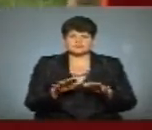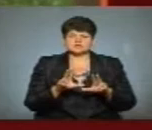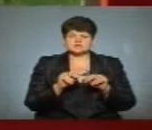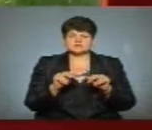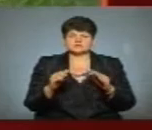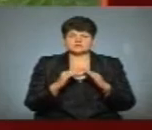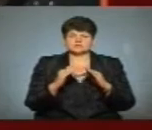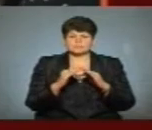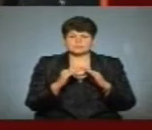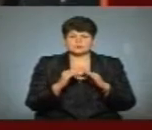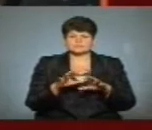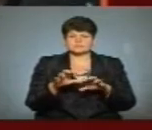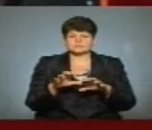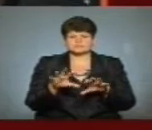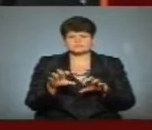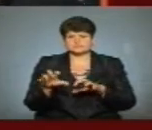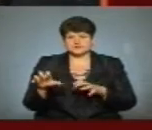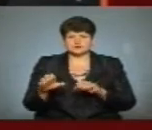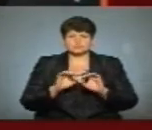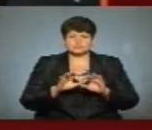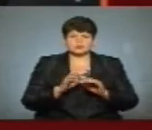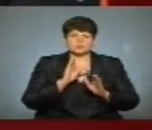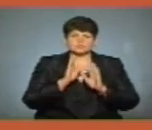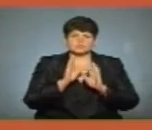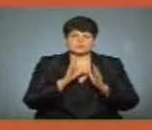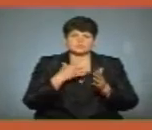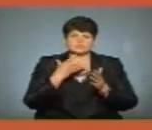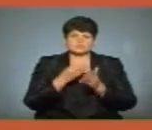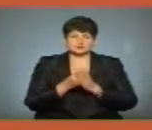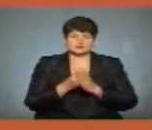улюбленці». Люди розповідають про своїх домашніх тварин у Фейсбуці.